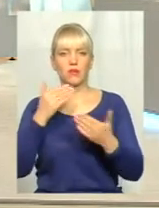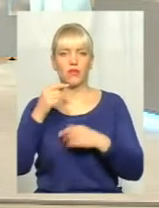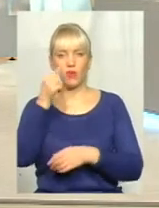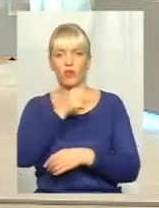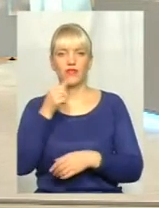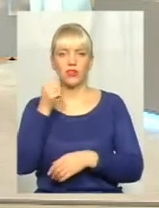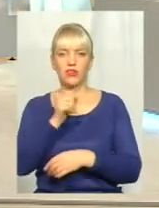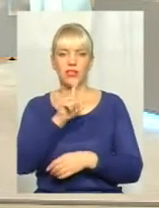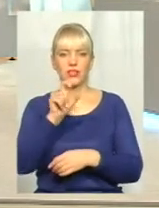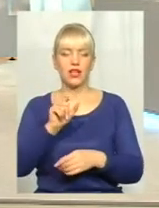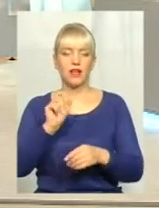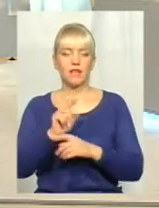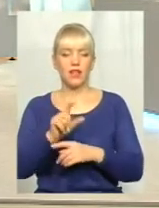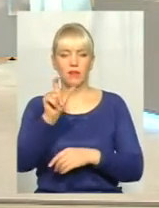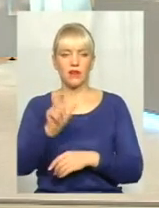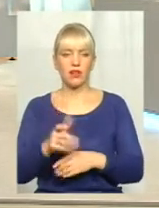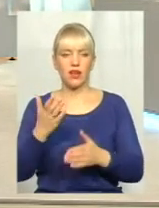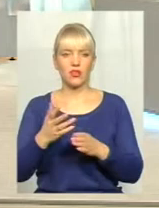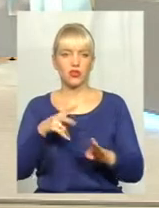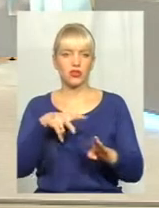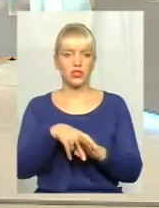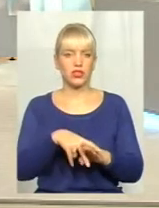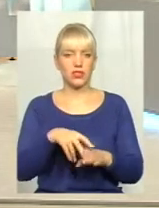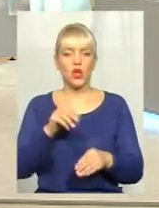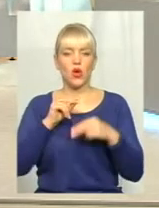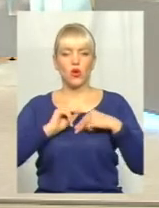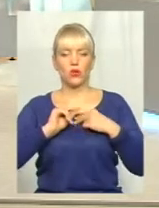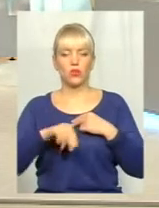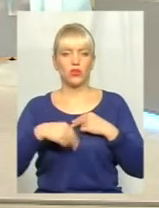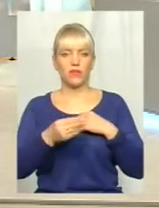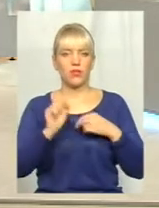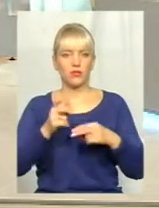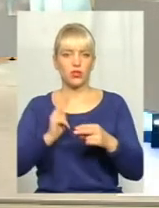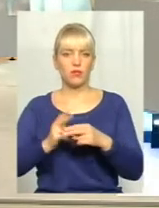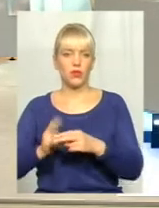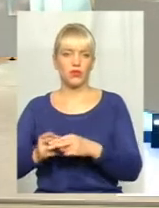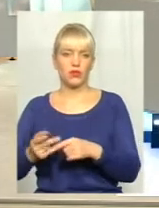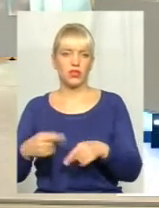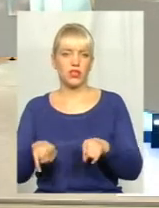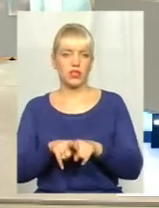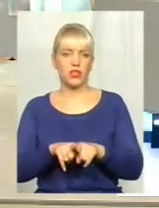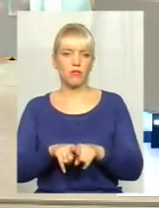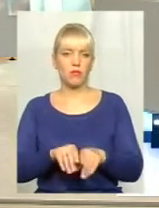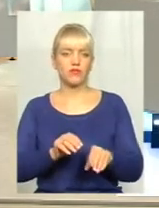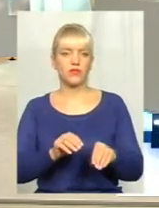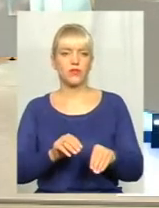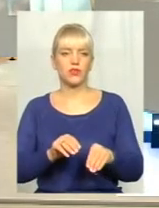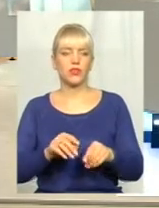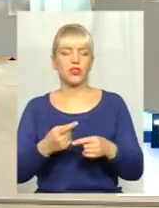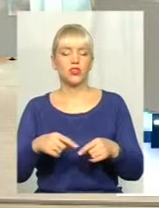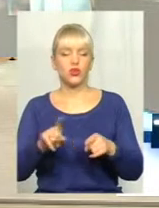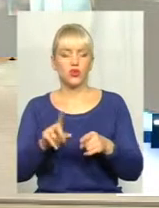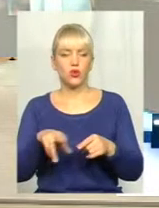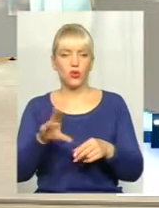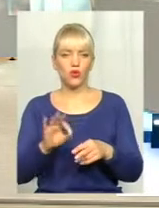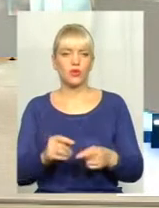конфіденційно з найманим працівником, якщо тиск роботодавця може перешкодити так само встановленню реальної картини і